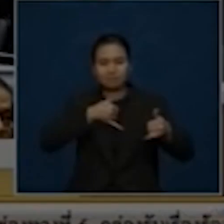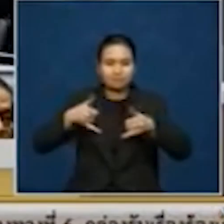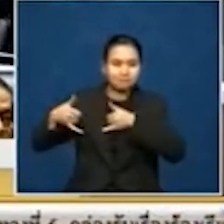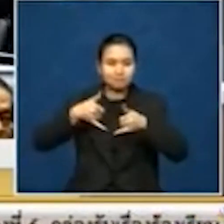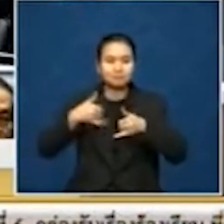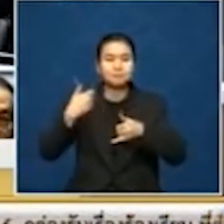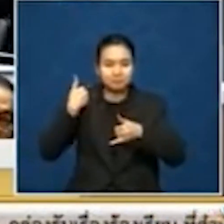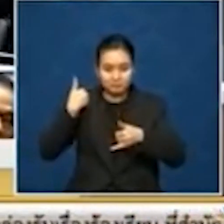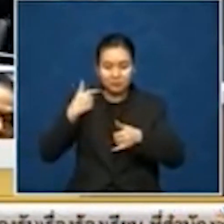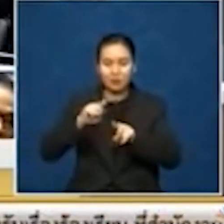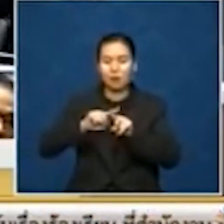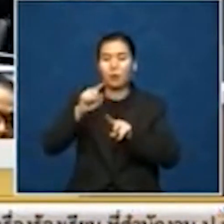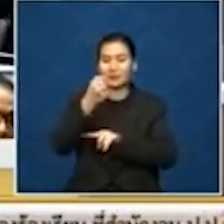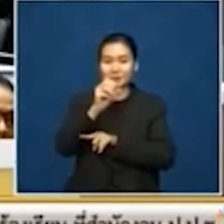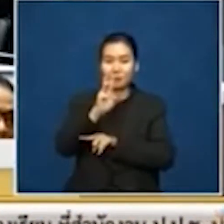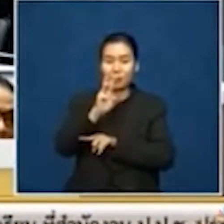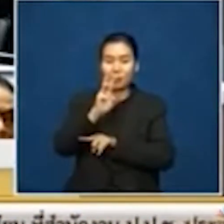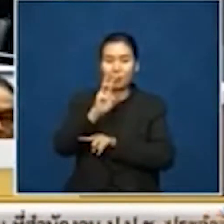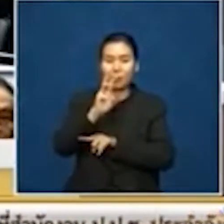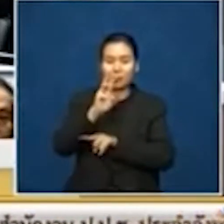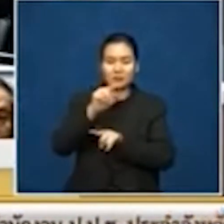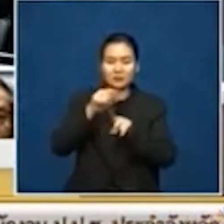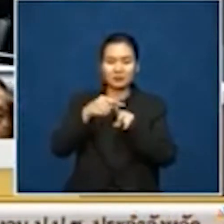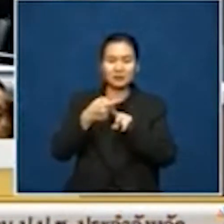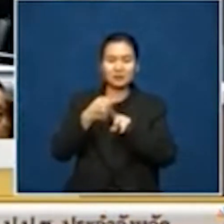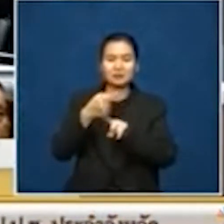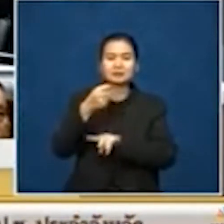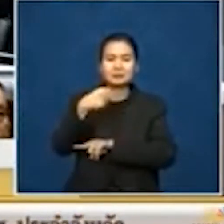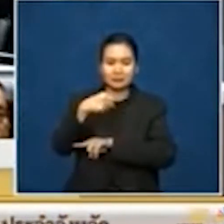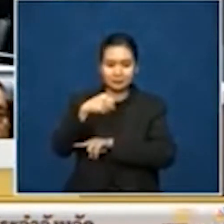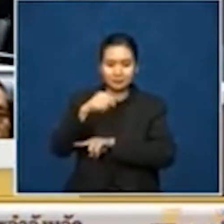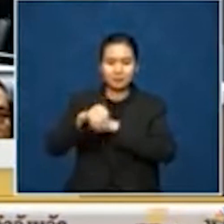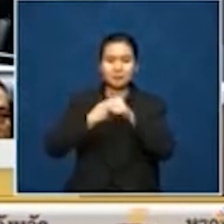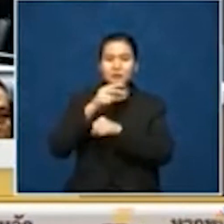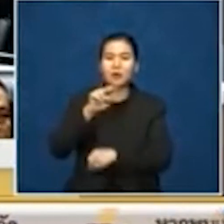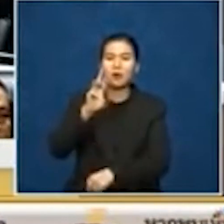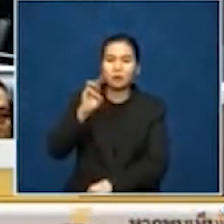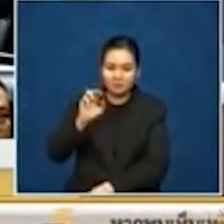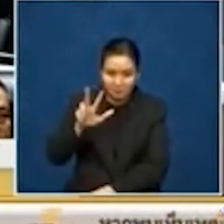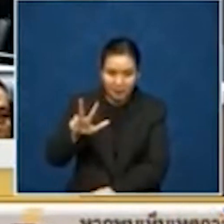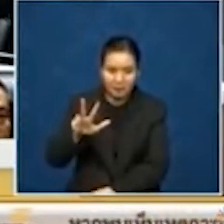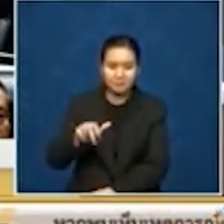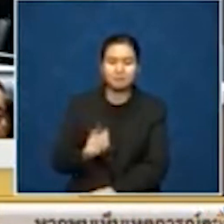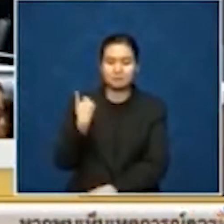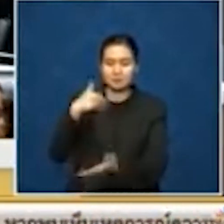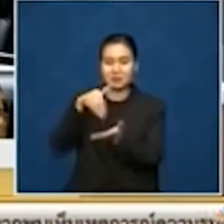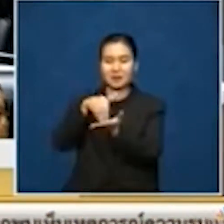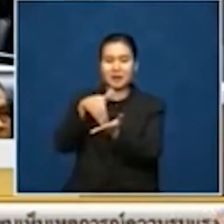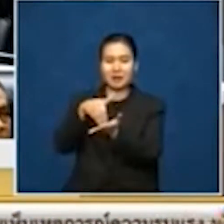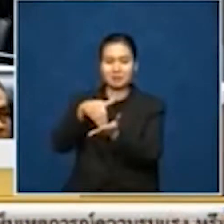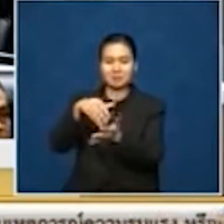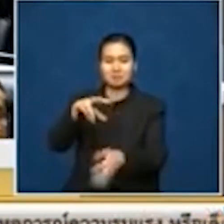วันที่ 16ตุลาคม 63ค่ะกลางเมืองนะคะมีการใช้รถ